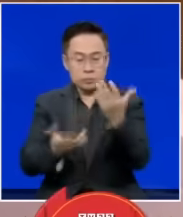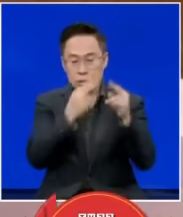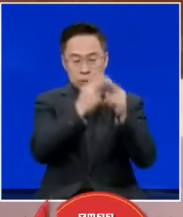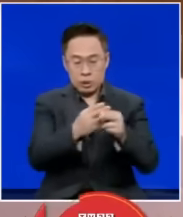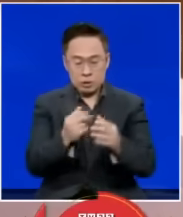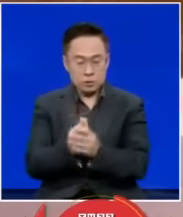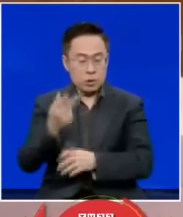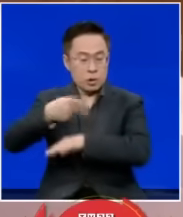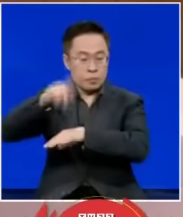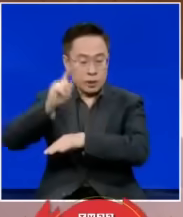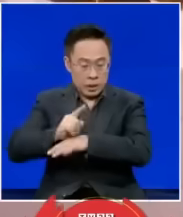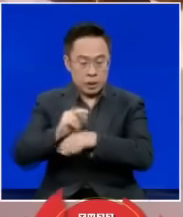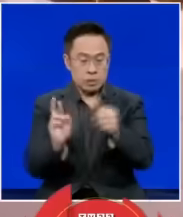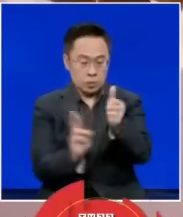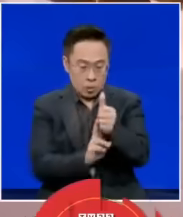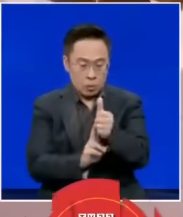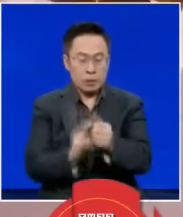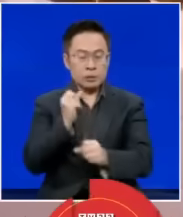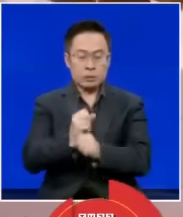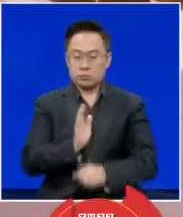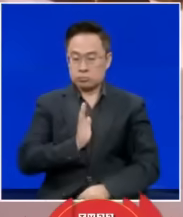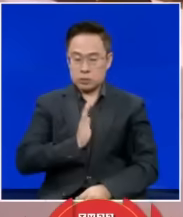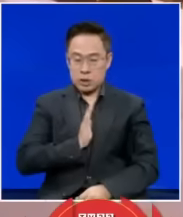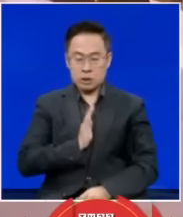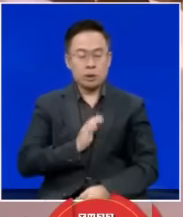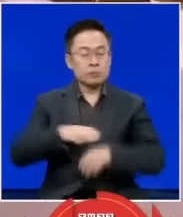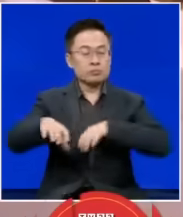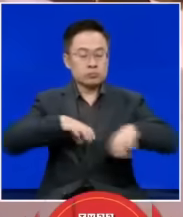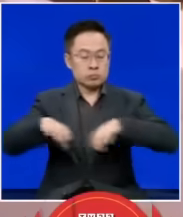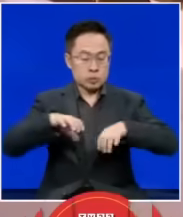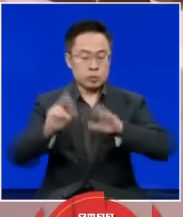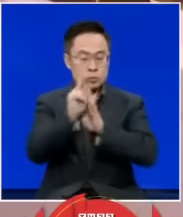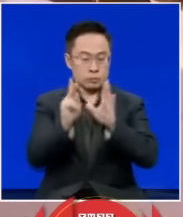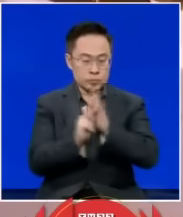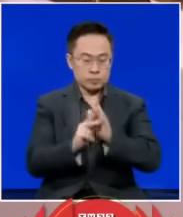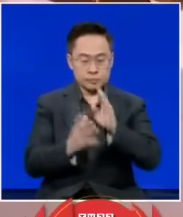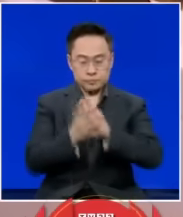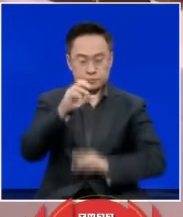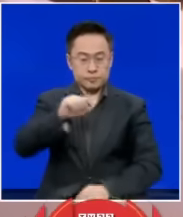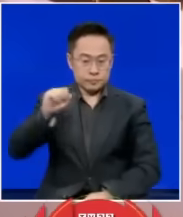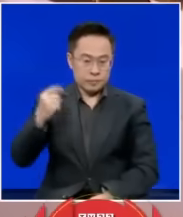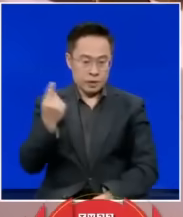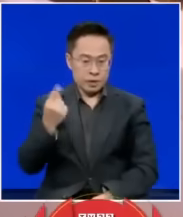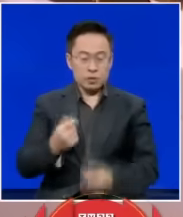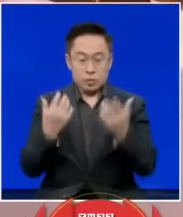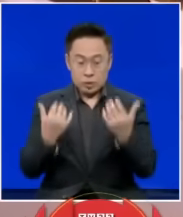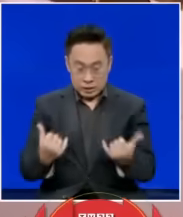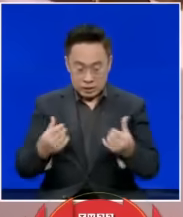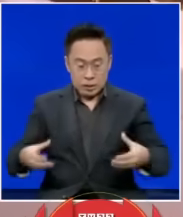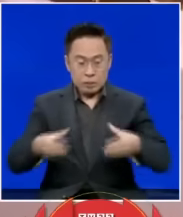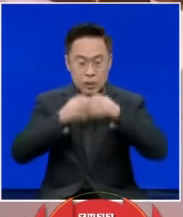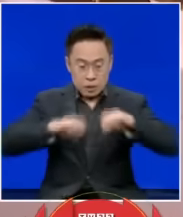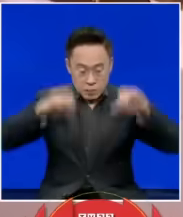มือของพรรคการเมืองใดพรรคการเมืองหนึ่งส่วนจะมีการส่งสัญญาณใดๆมาหรือเปล่าอาจารย์วันนอบอกว่ายัง